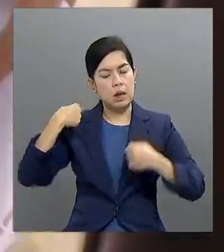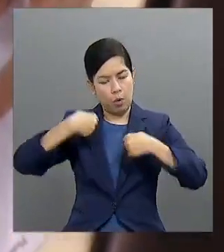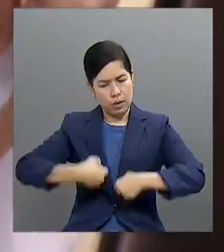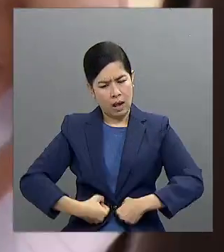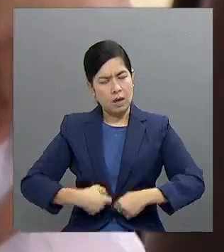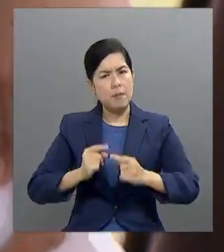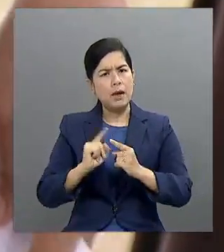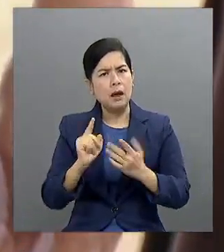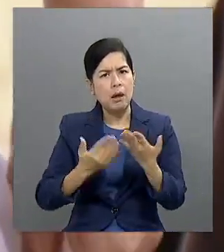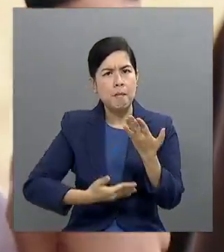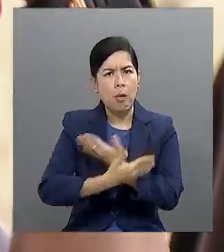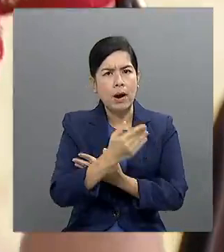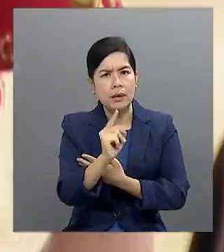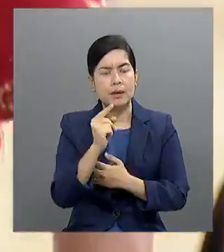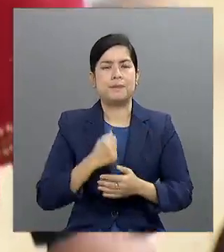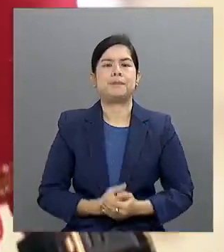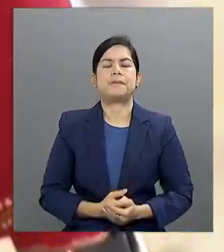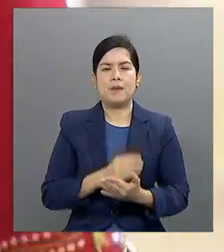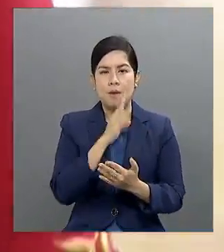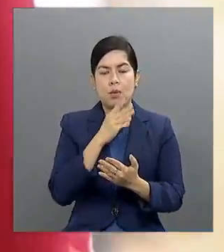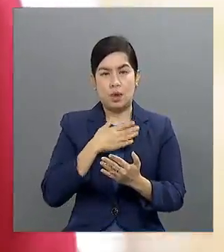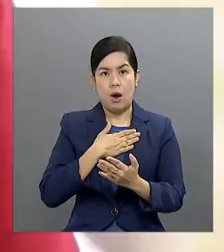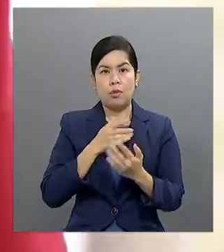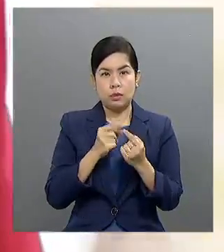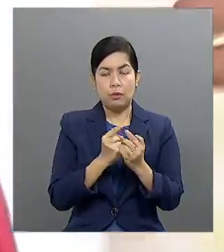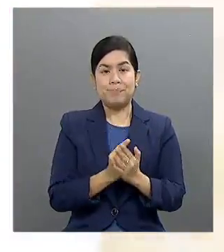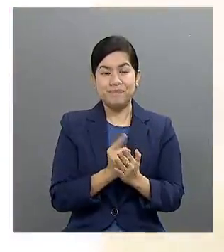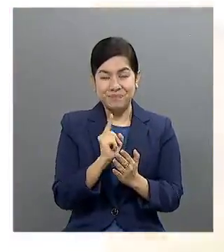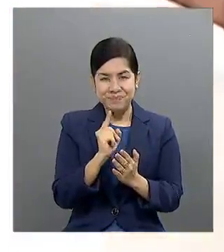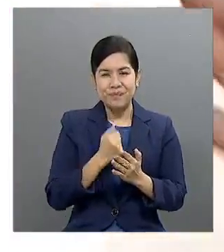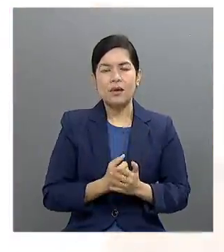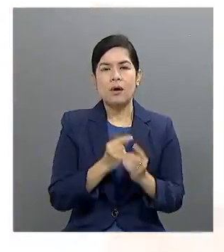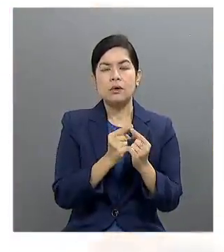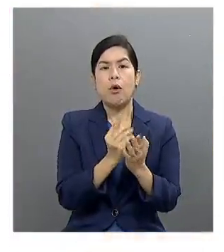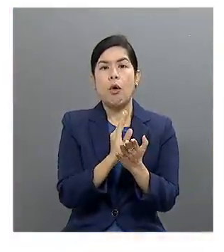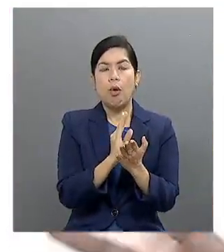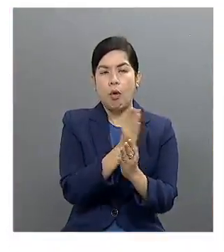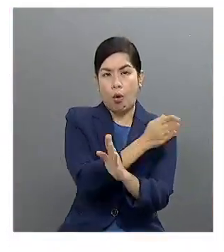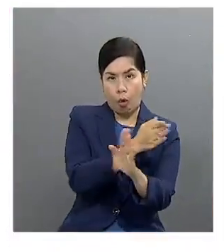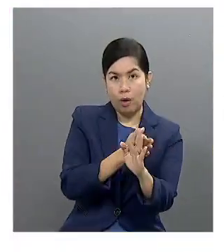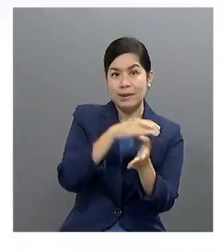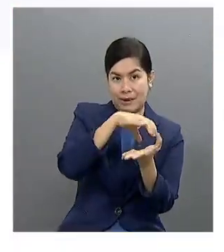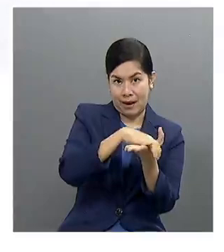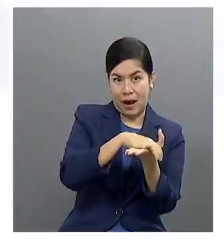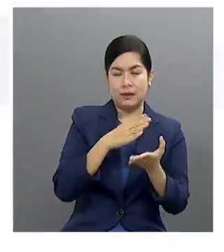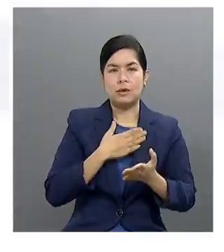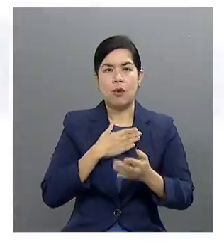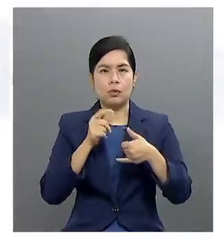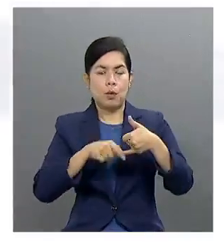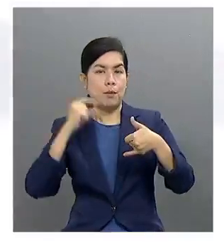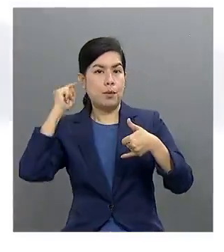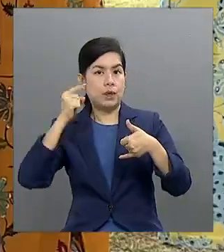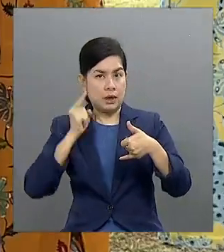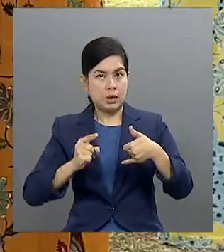ะครับก่อนที่ว่าเราจะมีพิธีมงคลเนี่ยนะครับเจ้าสาวเนี่ยก็จะใส่เสื้อปัวตึงเต้นะครับเราจะเรียกว่าในวันทําขนมส